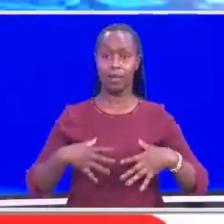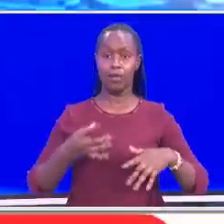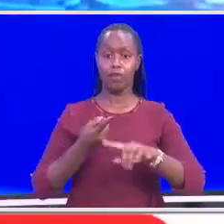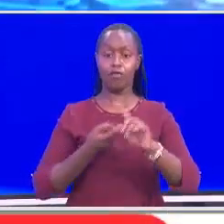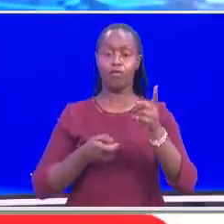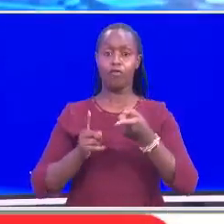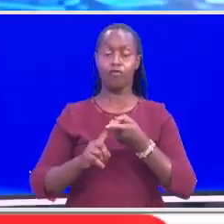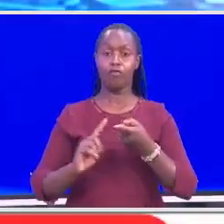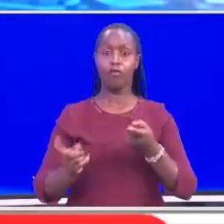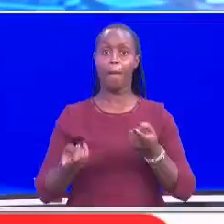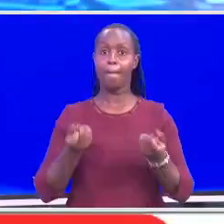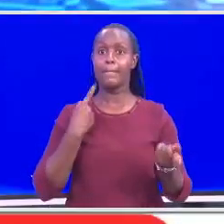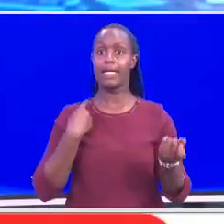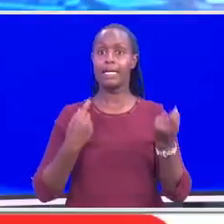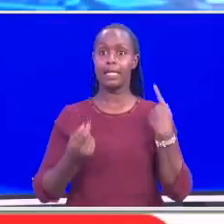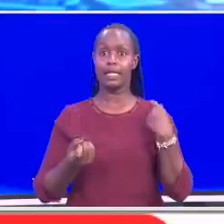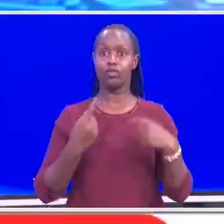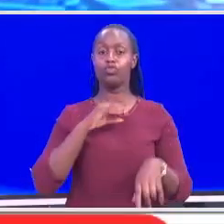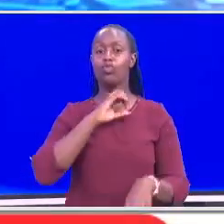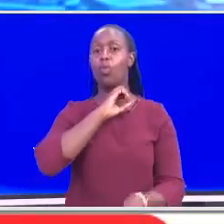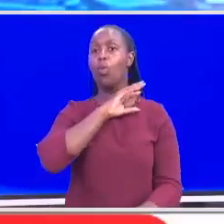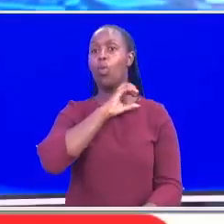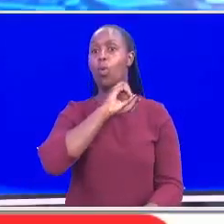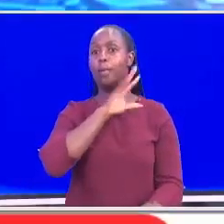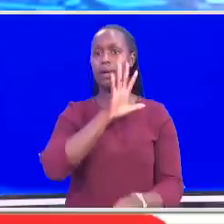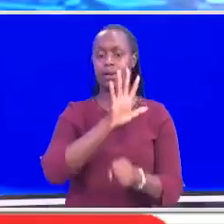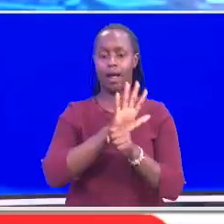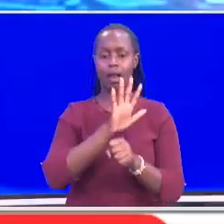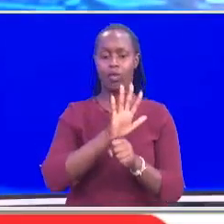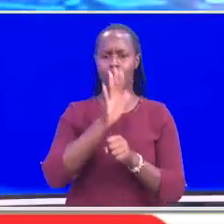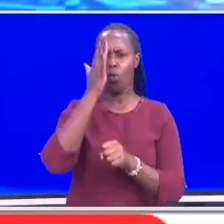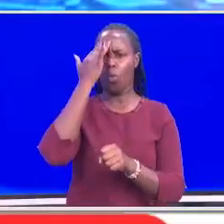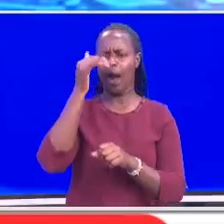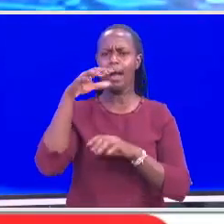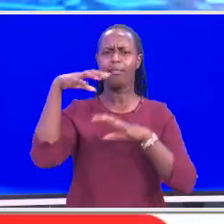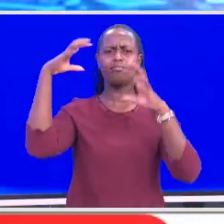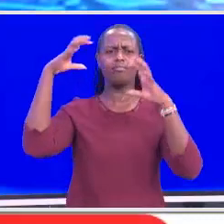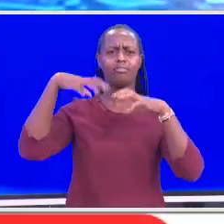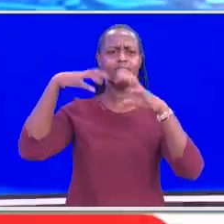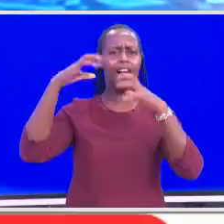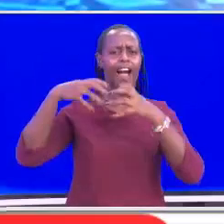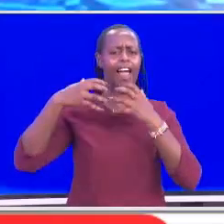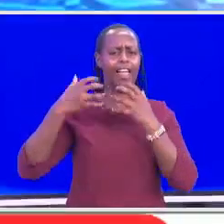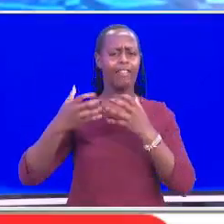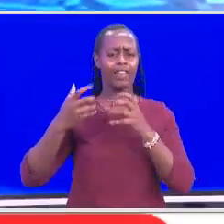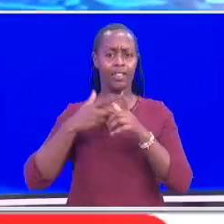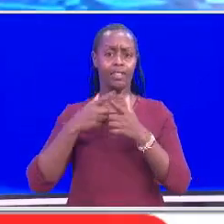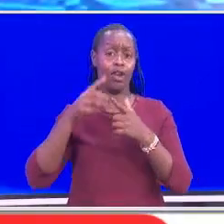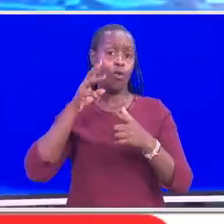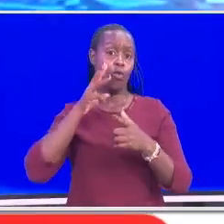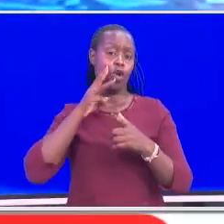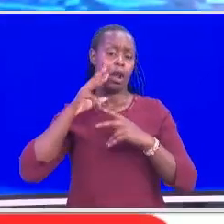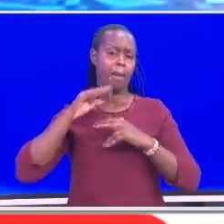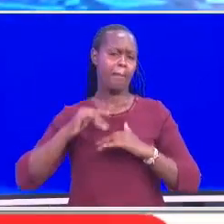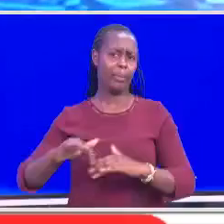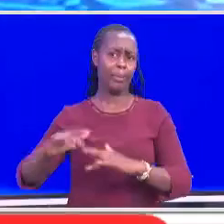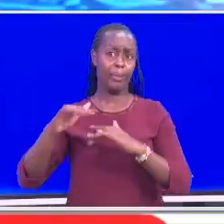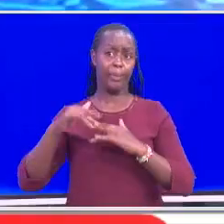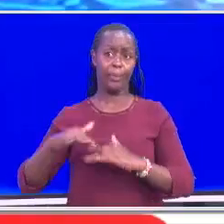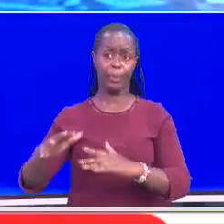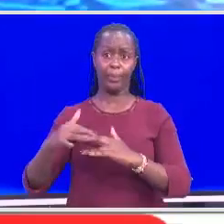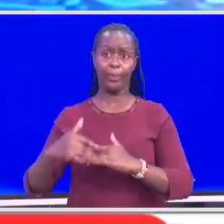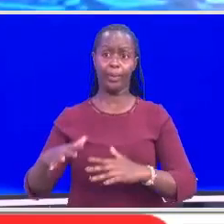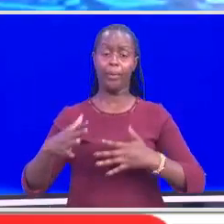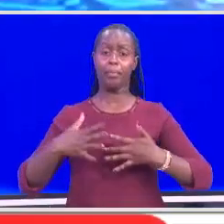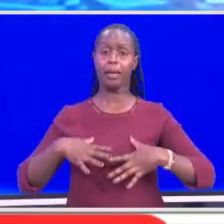Kericho wamelalamikia pakubwa mafuriko yaliyotokana na mvua nyingi inayoendelea kunyesha. Kulingana na wakazi wa eneo hilo, ni